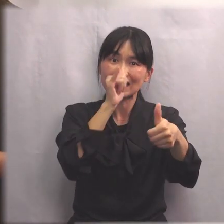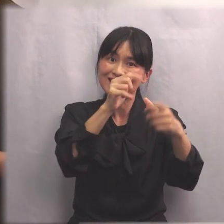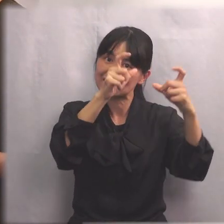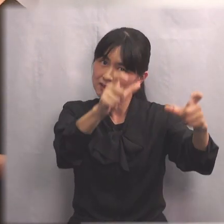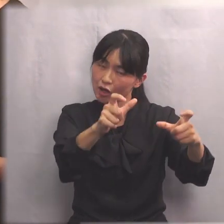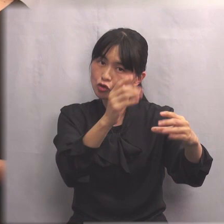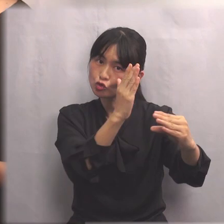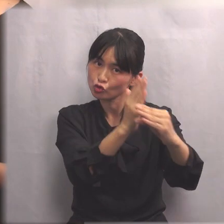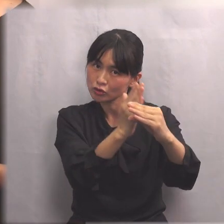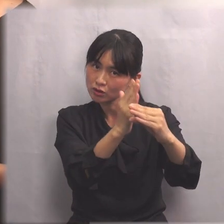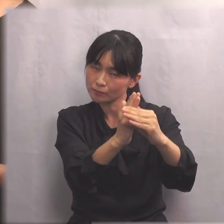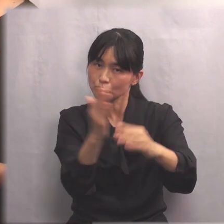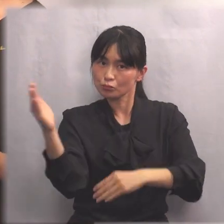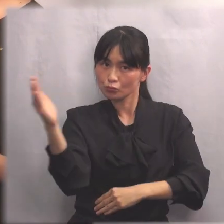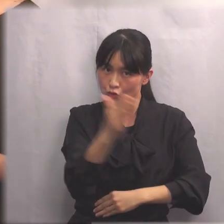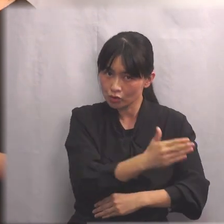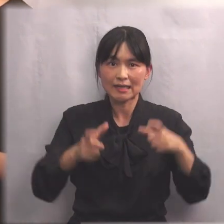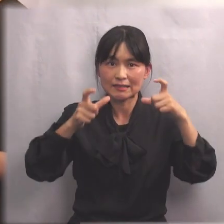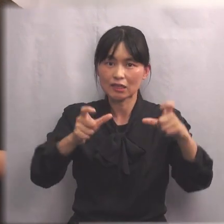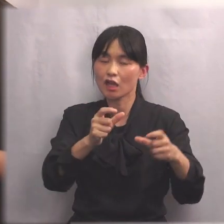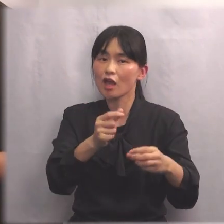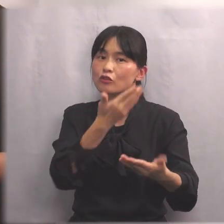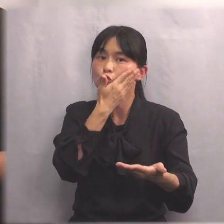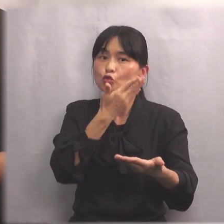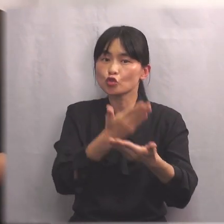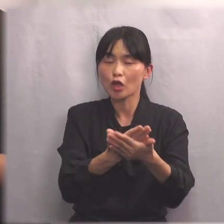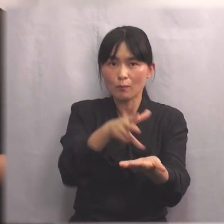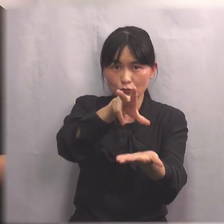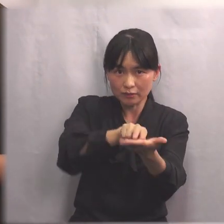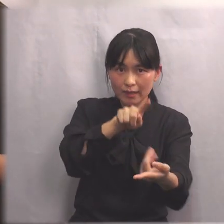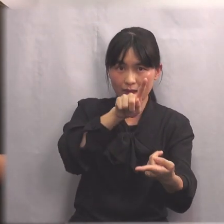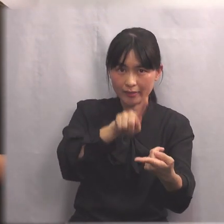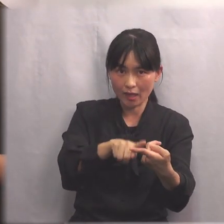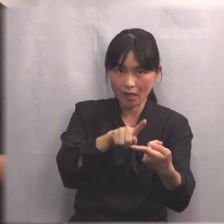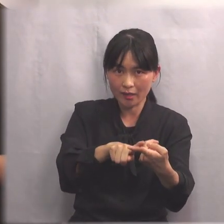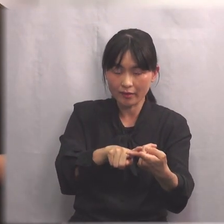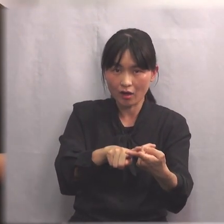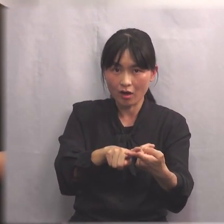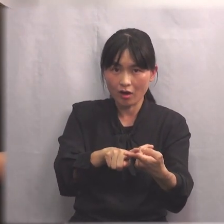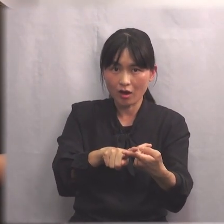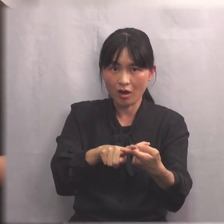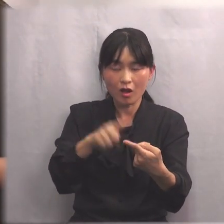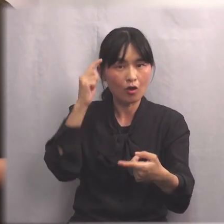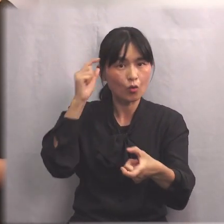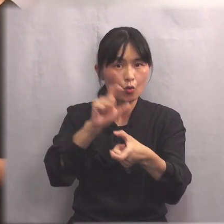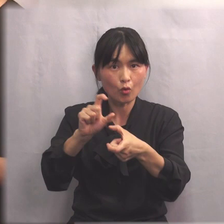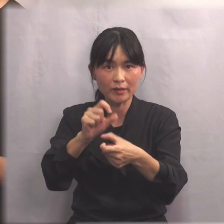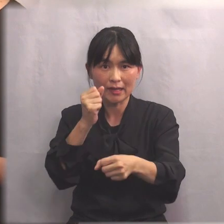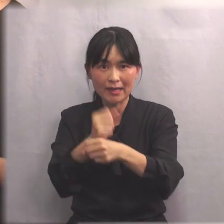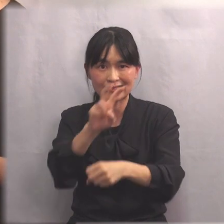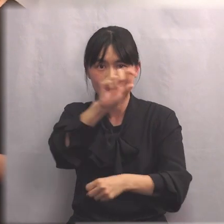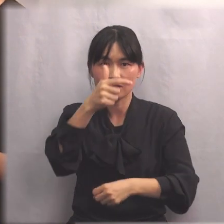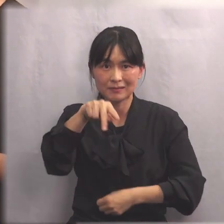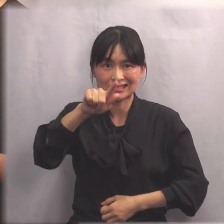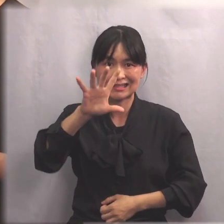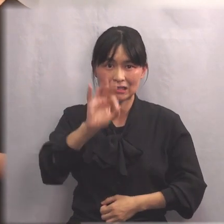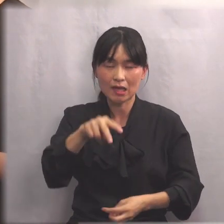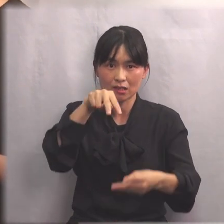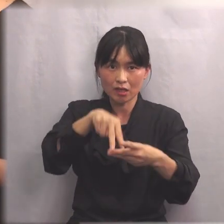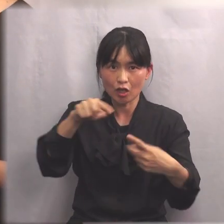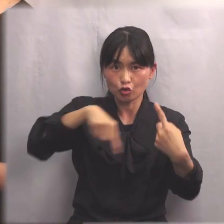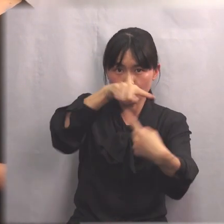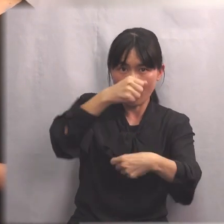있는 지역의 지역위원회부터 지역 현안을 중점적으로 다루는 민생센터로 운영하자는 방안입니다. 그리고 이러한